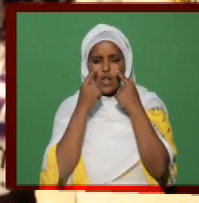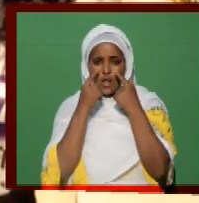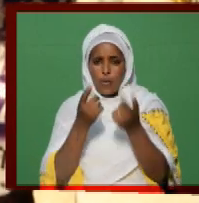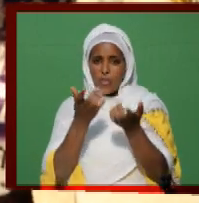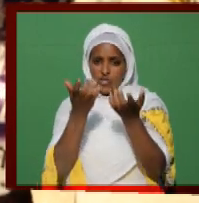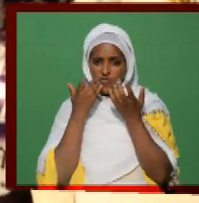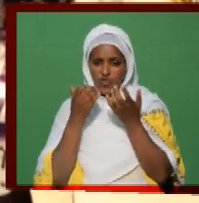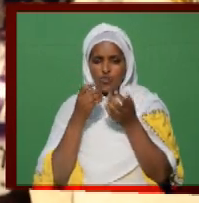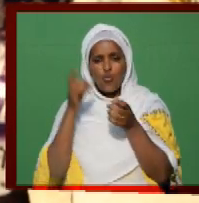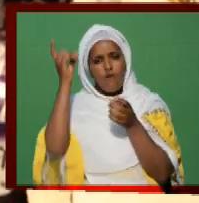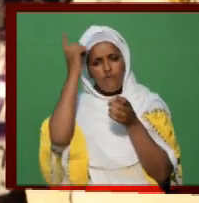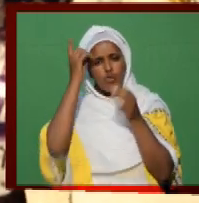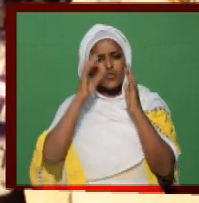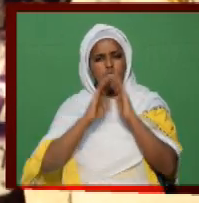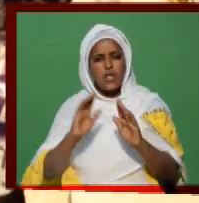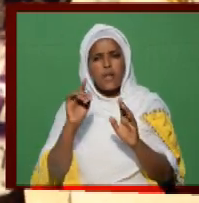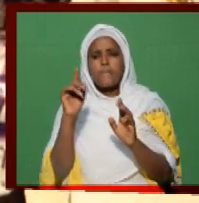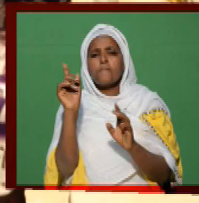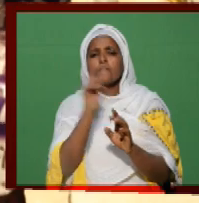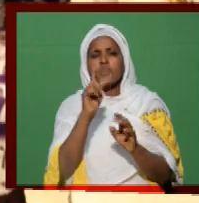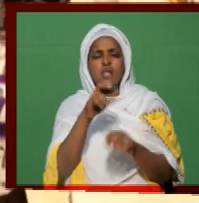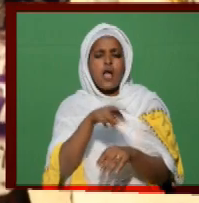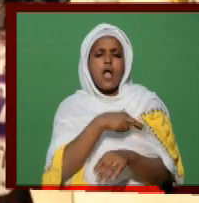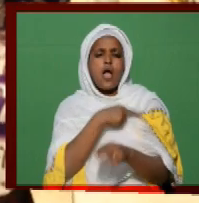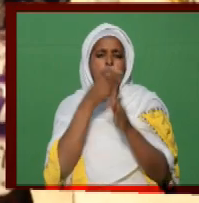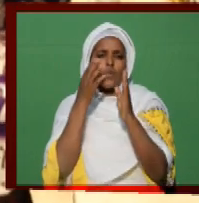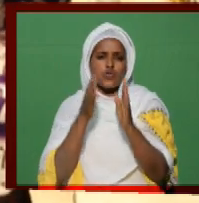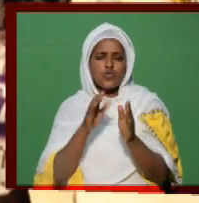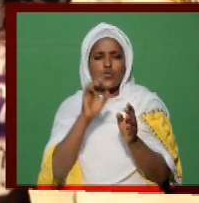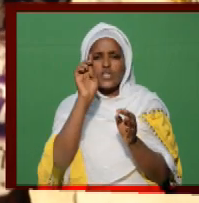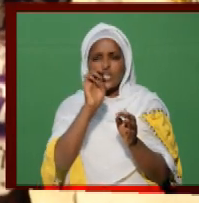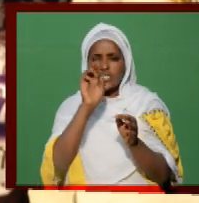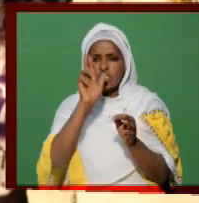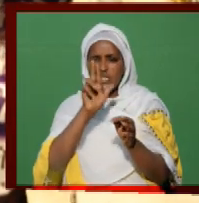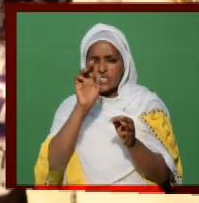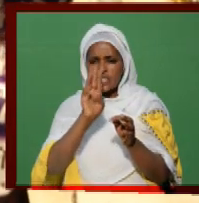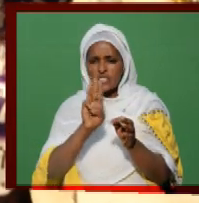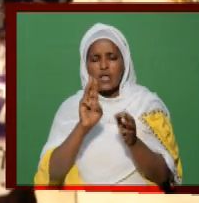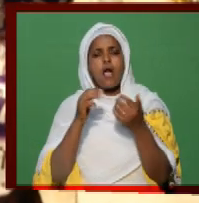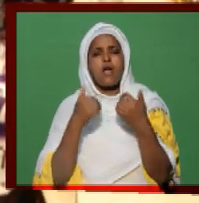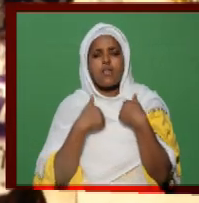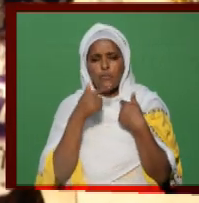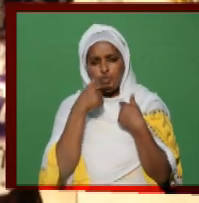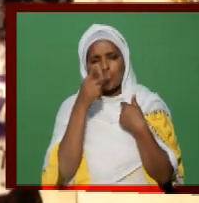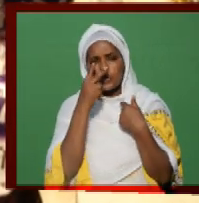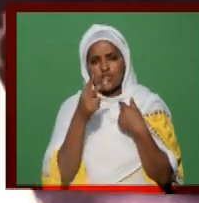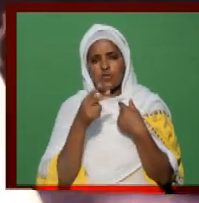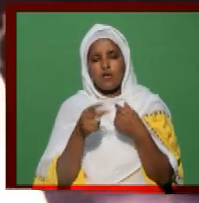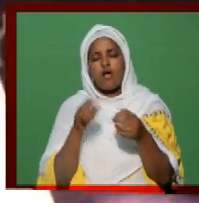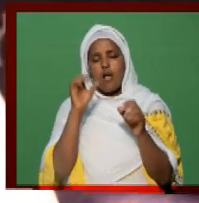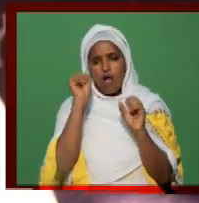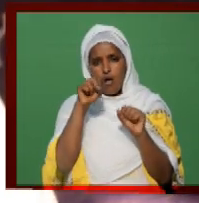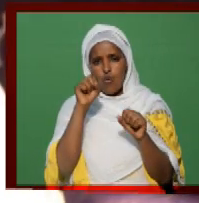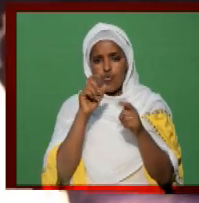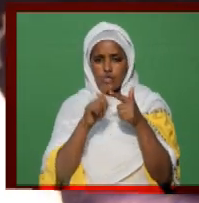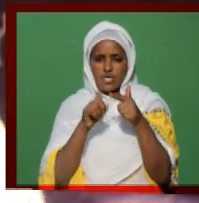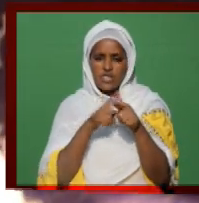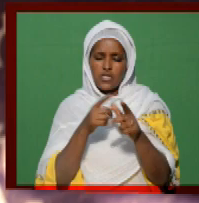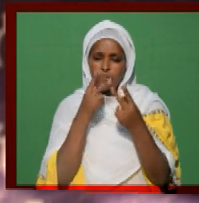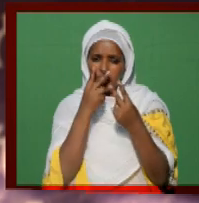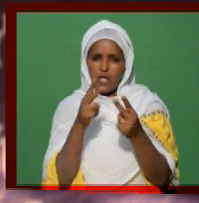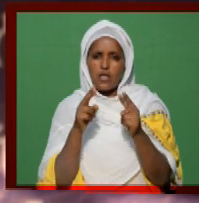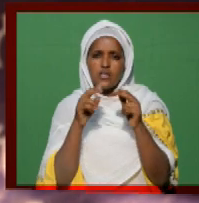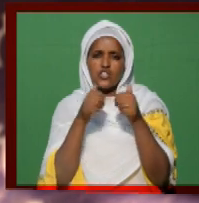የሚኖሩ ምዕመናን ለማየት ቢፈልጉ ፍኖተ ሰላም ምን ሃይማኖታዊ ቅርሶች አሏት የሚታይ? አዎ